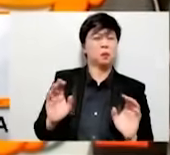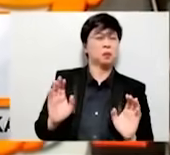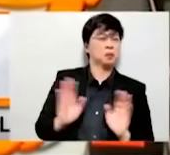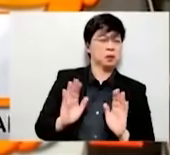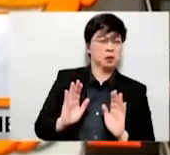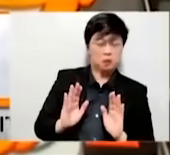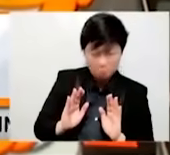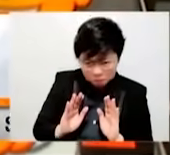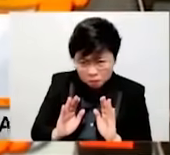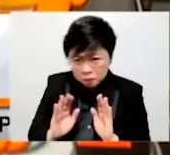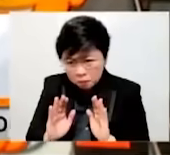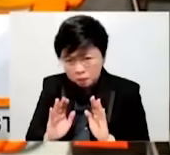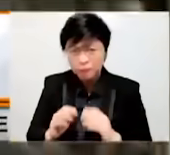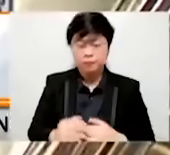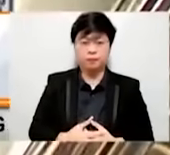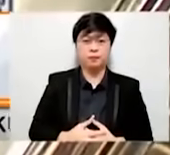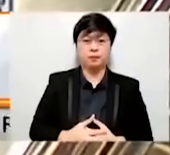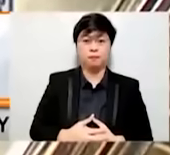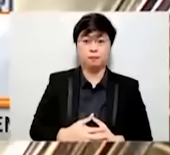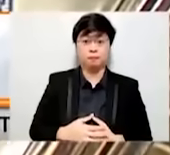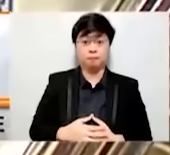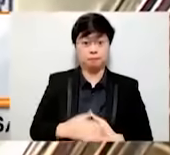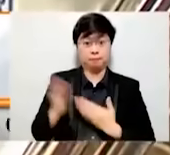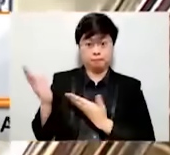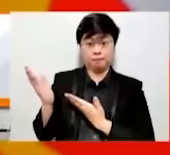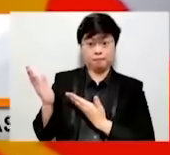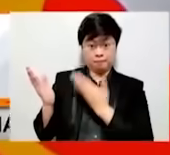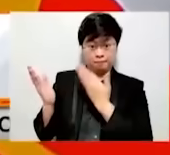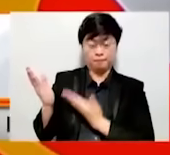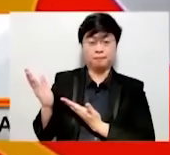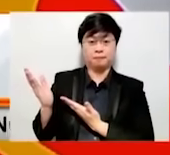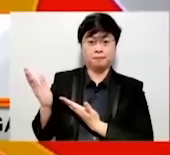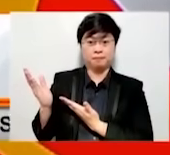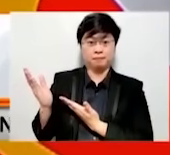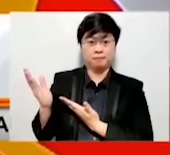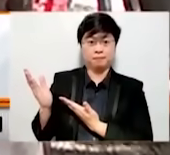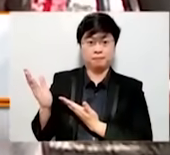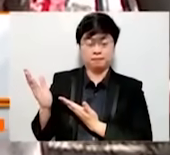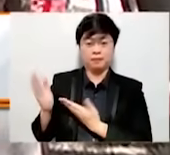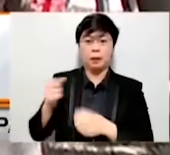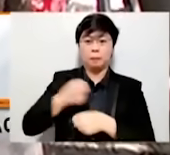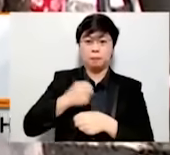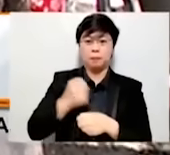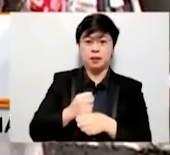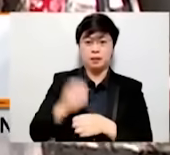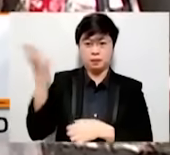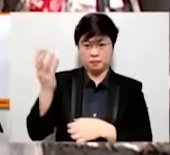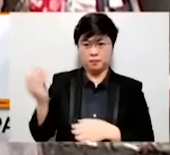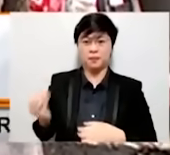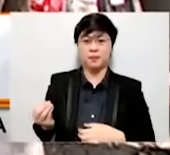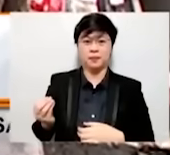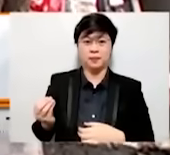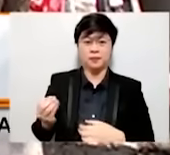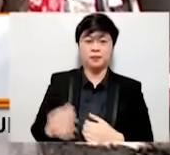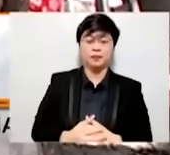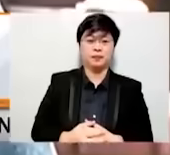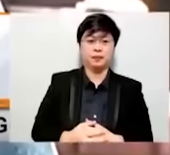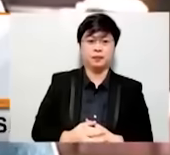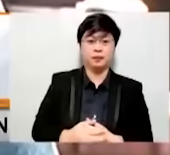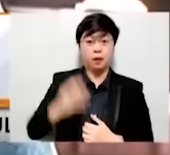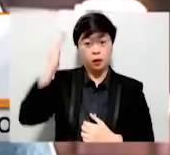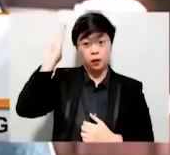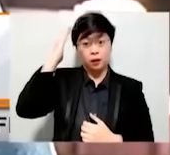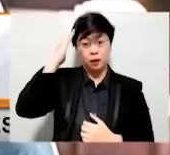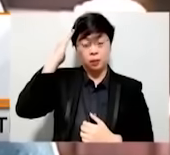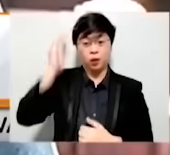Ang astig na bagong jeep na ito, gawa ng Glorious Works sa Laurel, Batangas. Nakilala namin ang may-ari nito na